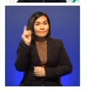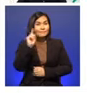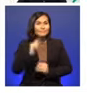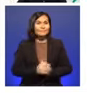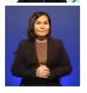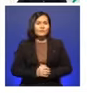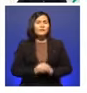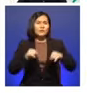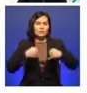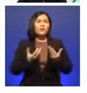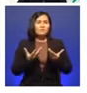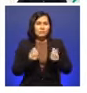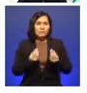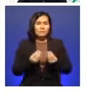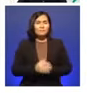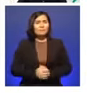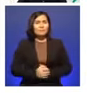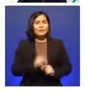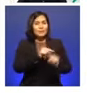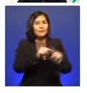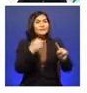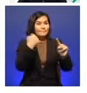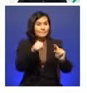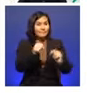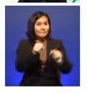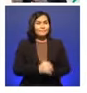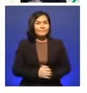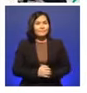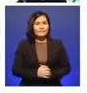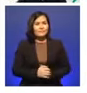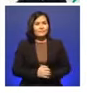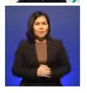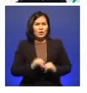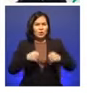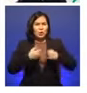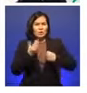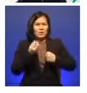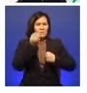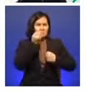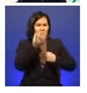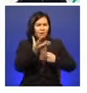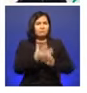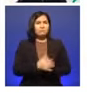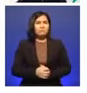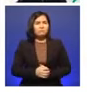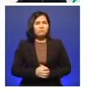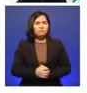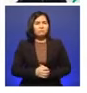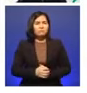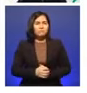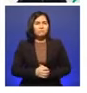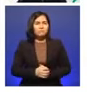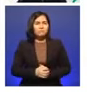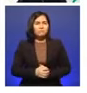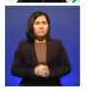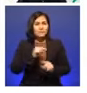ผู้ถือครองที่ดินกลุ่ม 10% นะฮะที่มีที่ดินจำนวนมากนะครับก็มีการถือครองที่ดินมากถึ